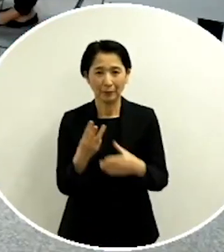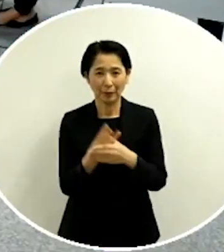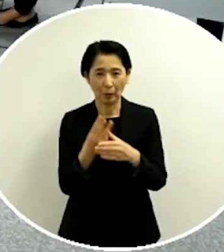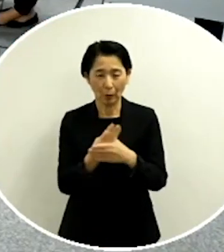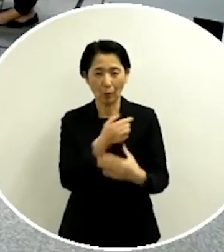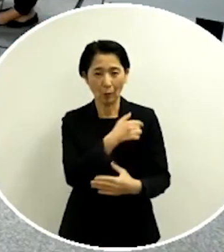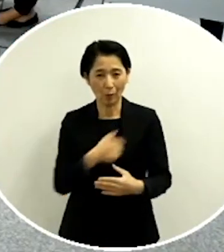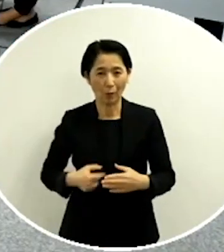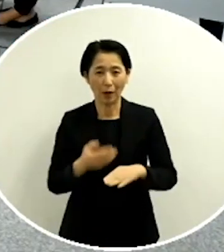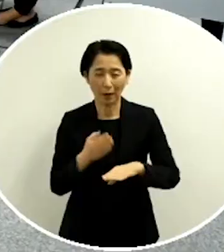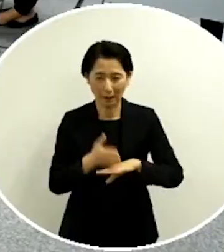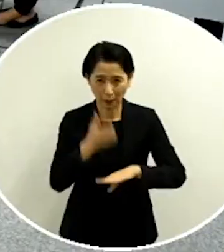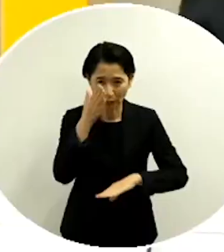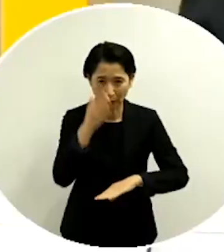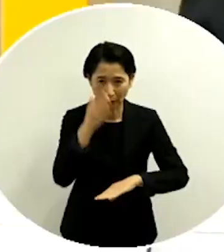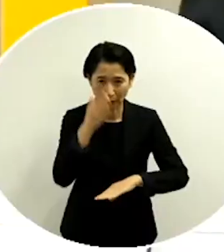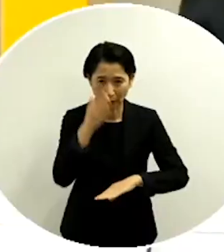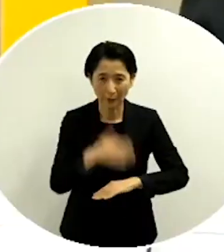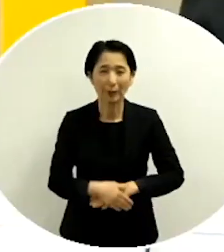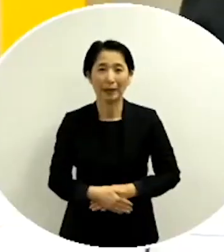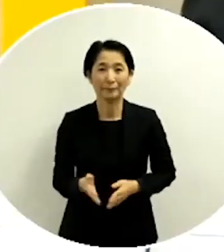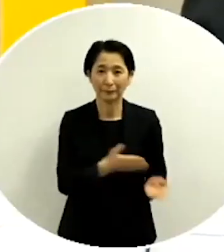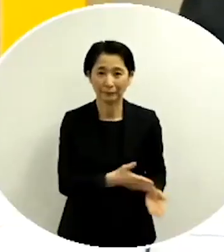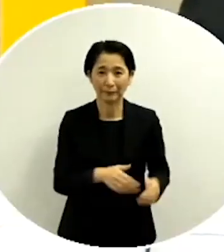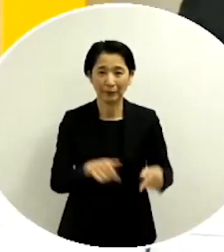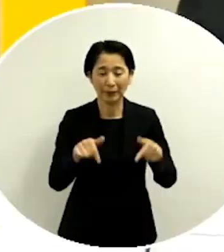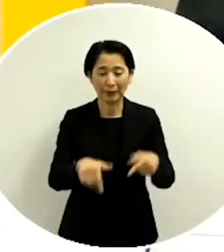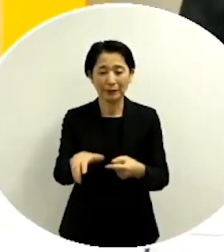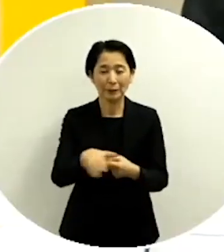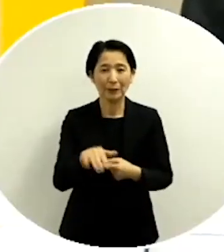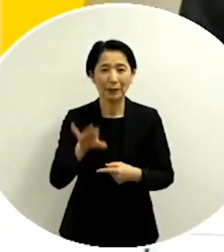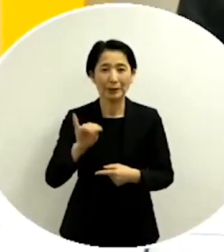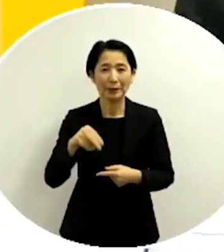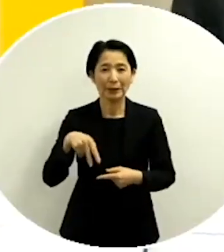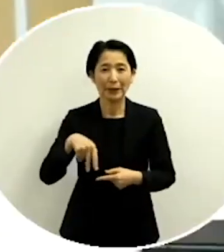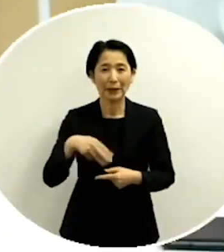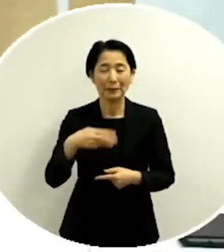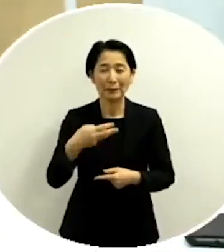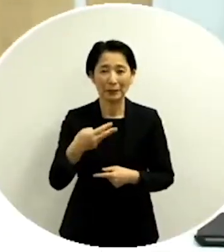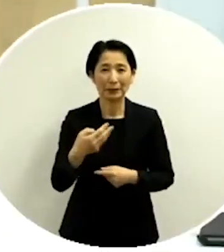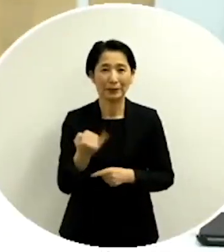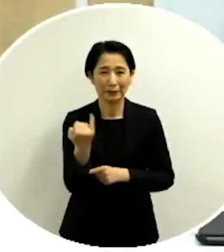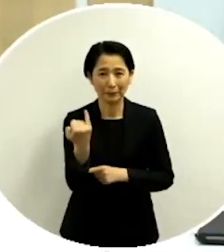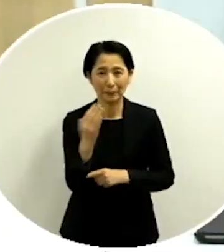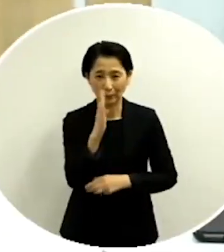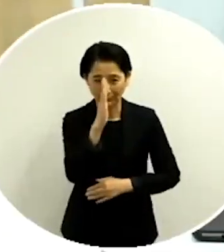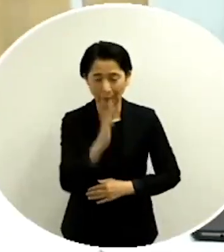ありがとうございましたでは続きまして西村智奈美候補お願いします